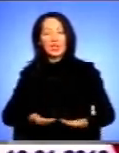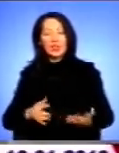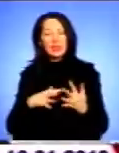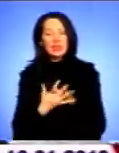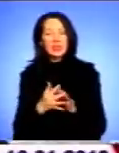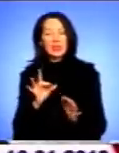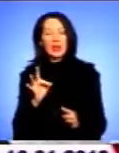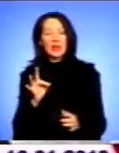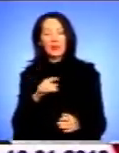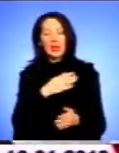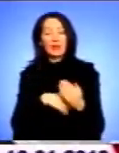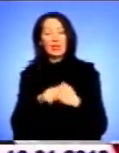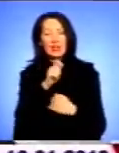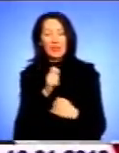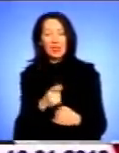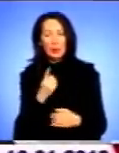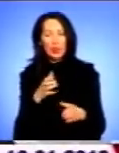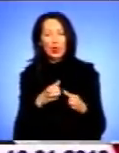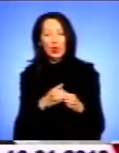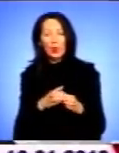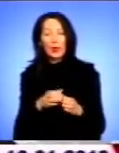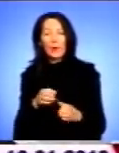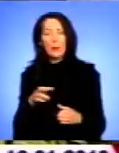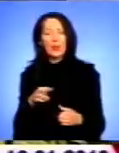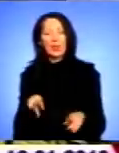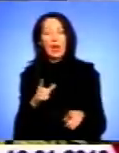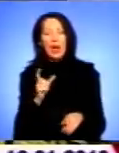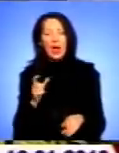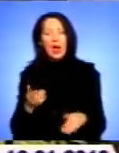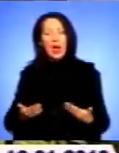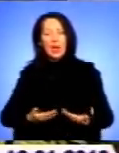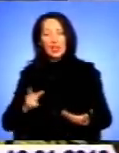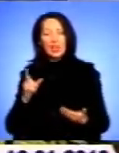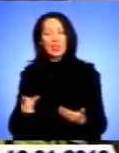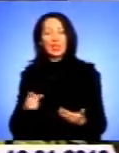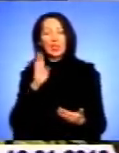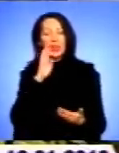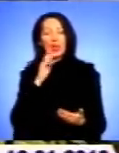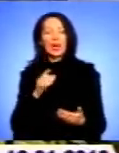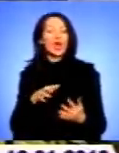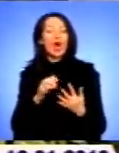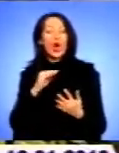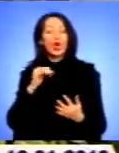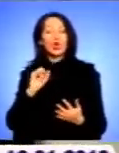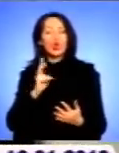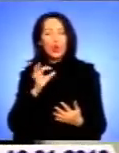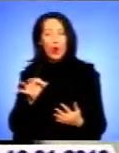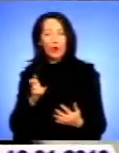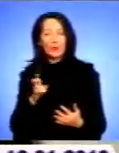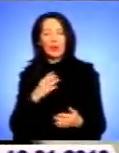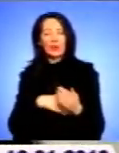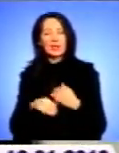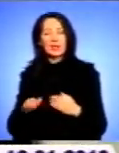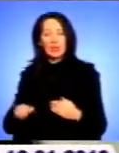району, інвалід війни першої групи Михайло Левандовський. Та жителька Жукова Бережанського району, інвалід з дитинства першої групи